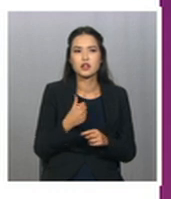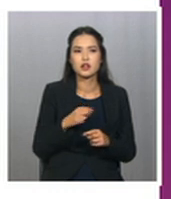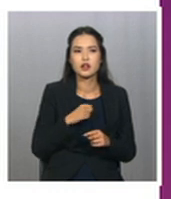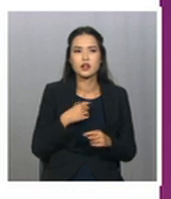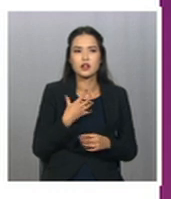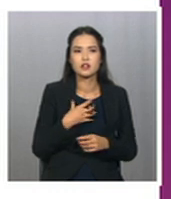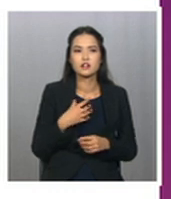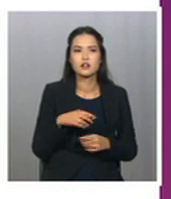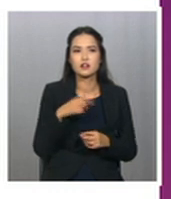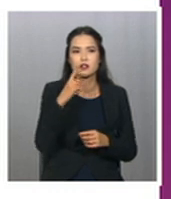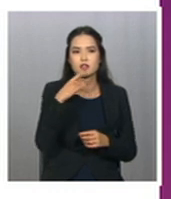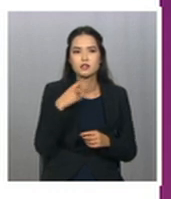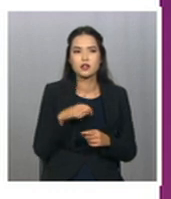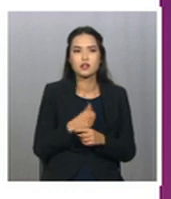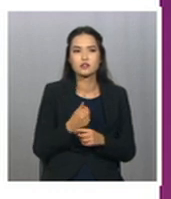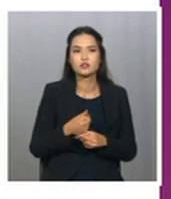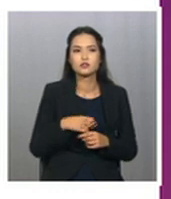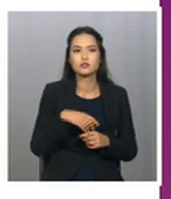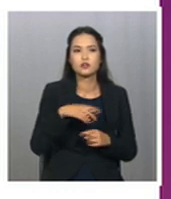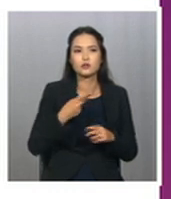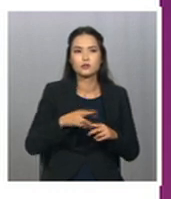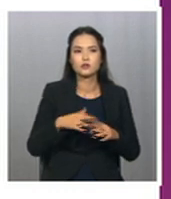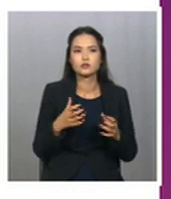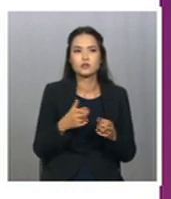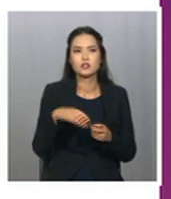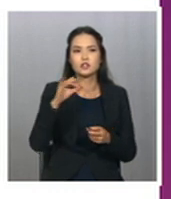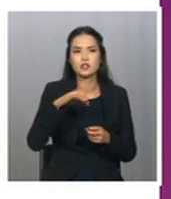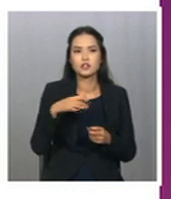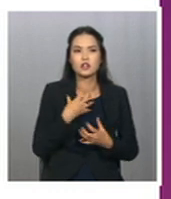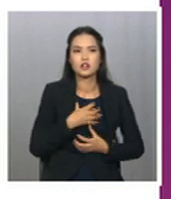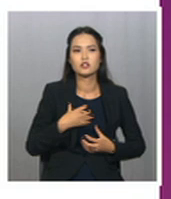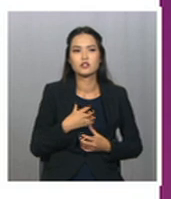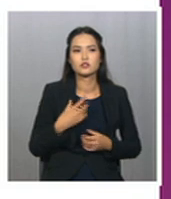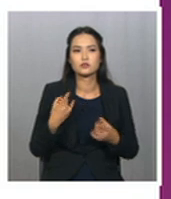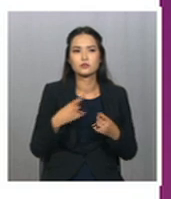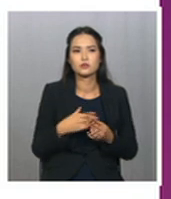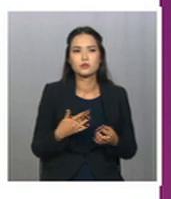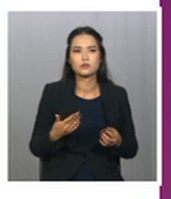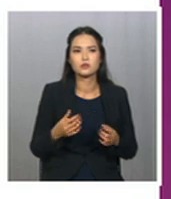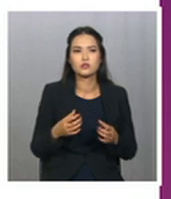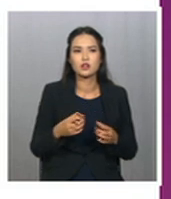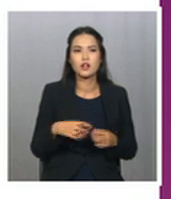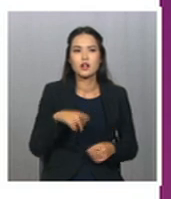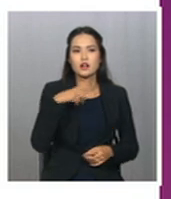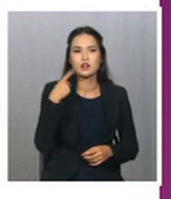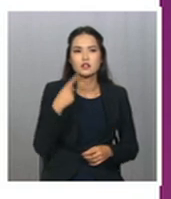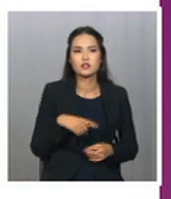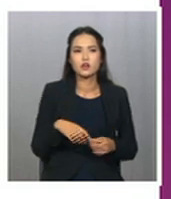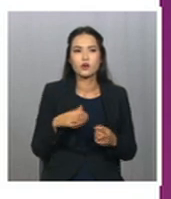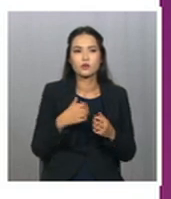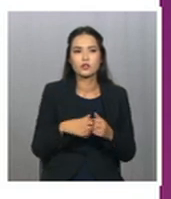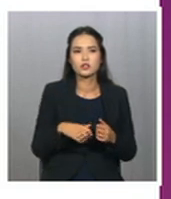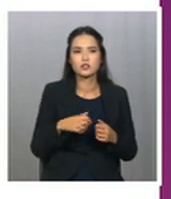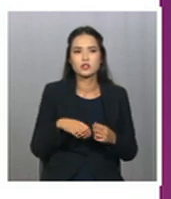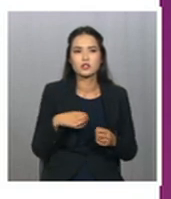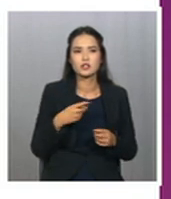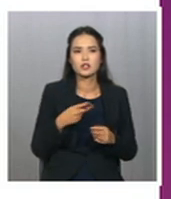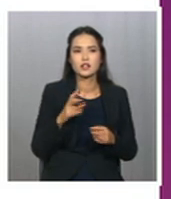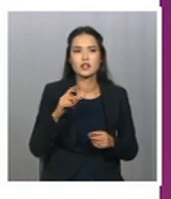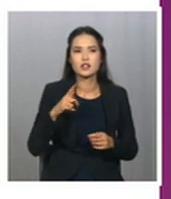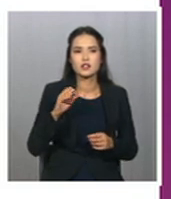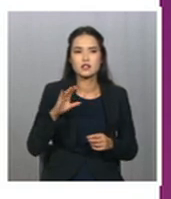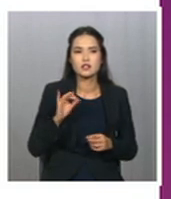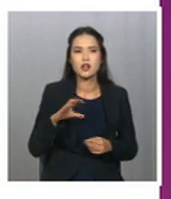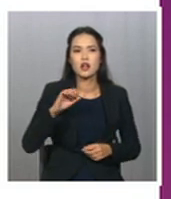халқының сол тұстағы тарихи қажеттілігі тудырған қисынды құбылыс. Ресей отаршылдығының езгісі Алаш қозғалысына